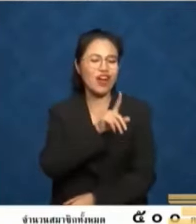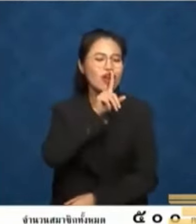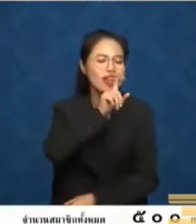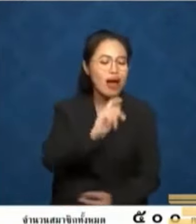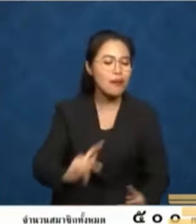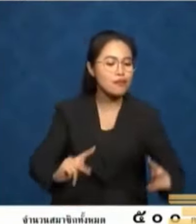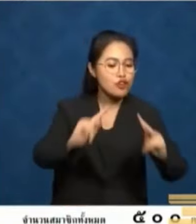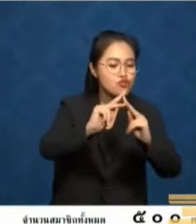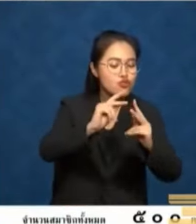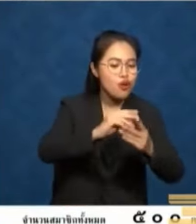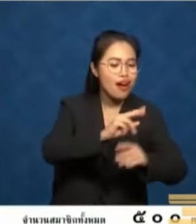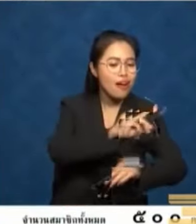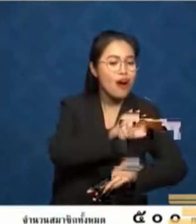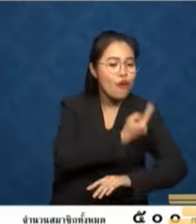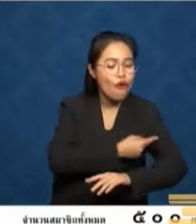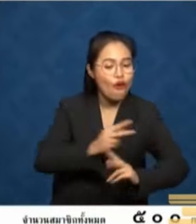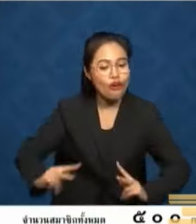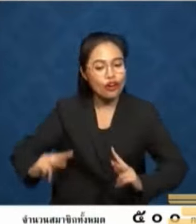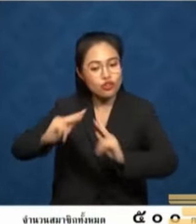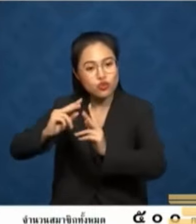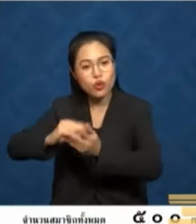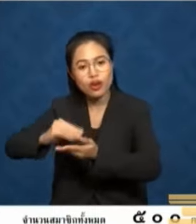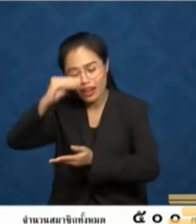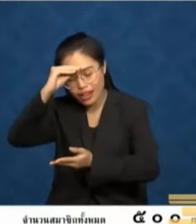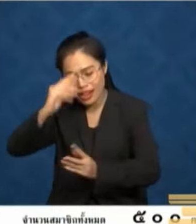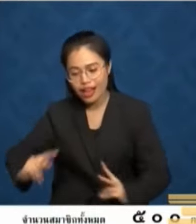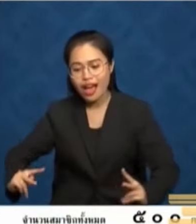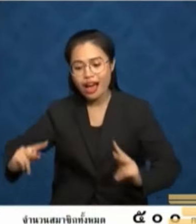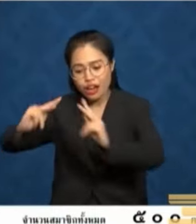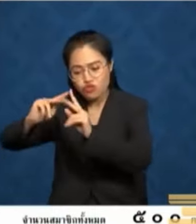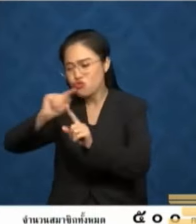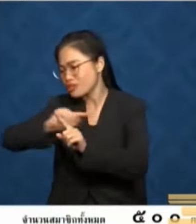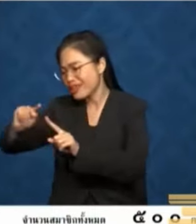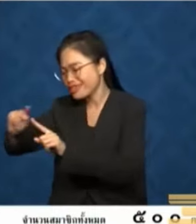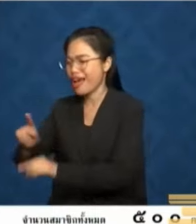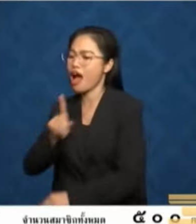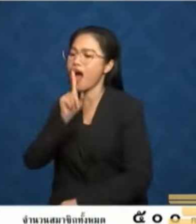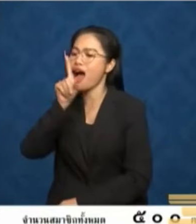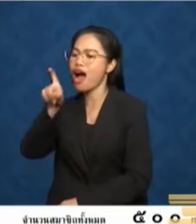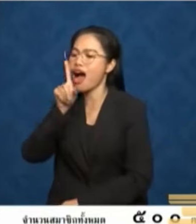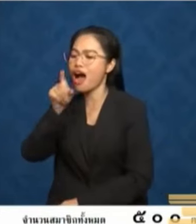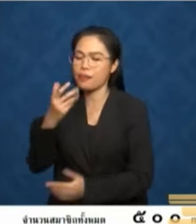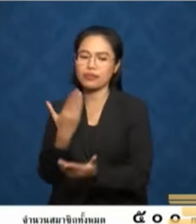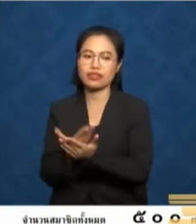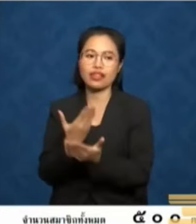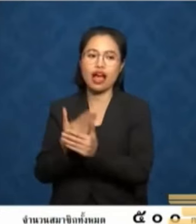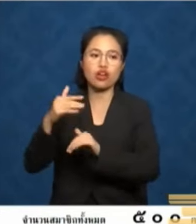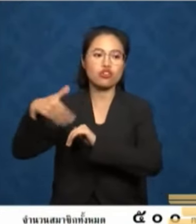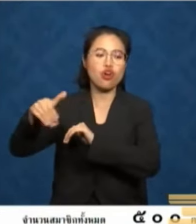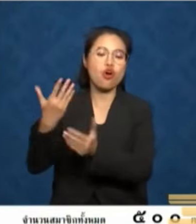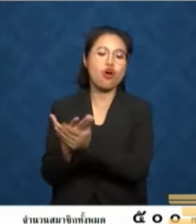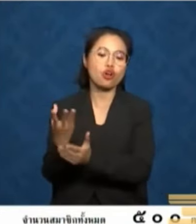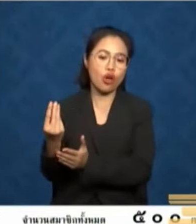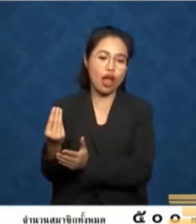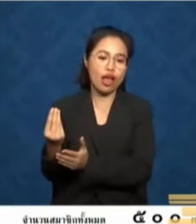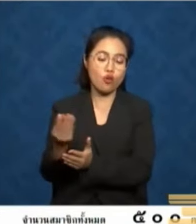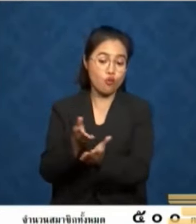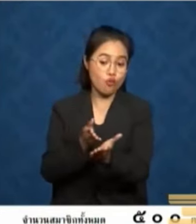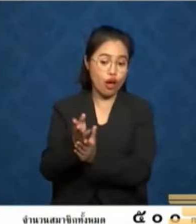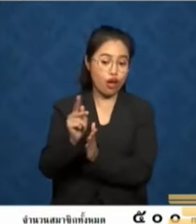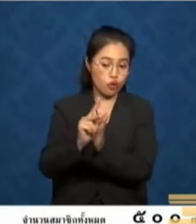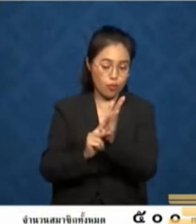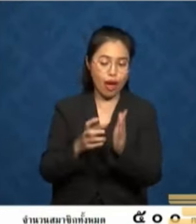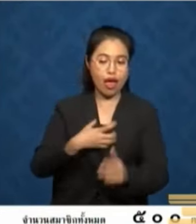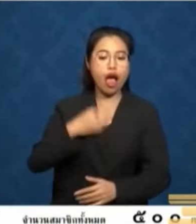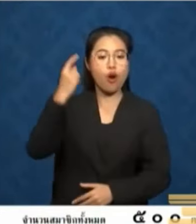ศึกษากระทรวงยุติธรรมทุกกระทรวงว่ามีเงินนอกอยู่เท่าไหร่สภาอยากรู้ควายนิติบัญญัติอยากรู้ว่า